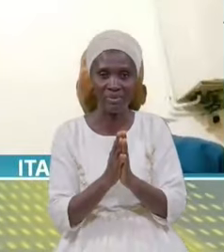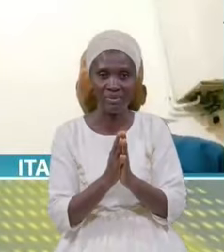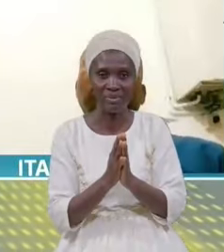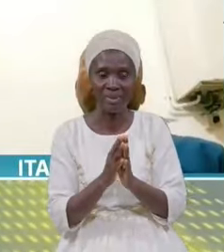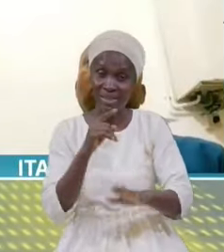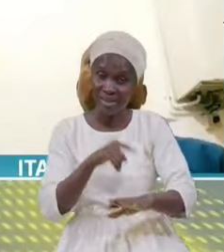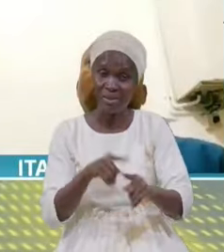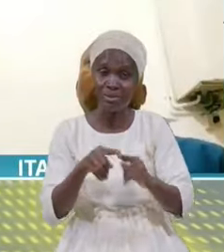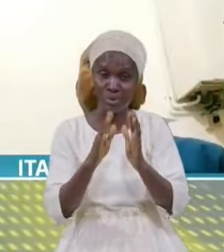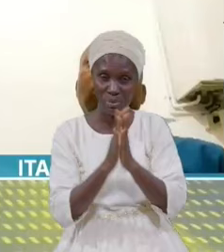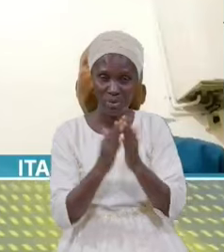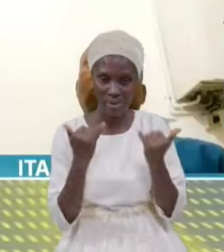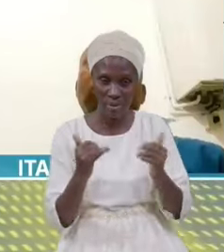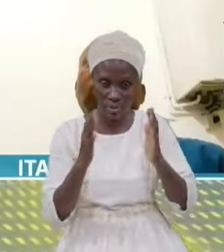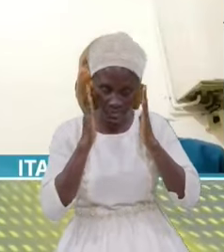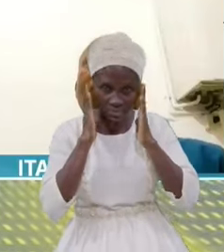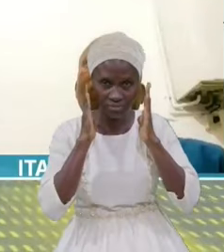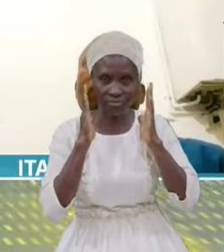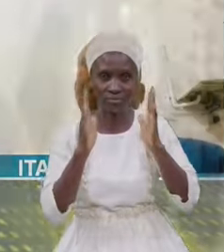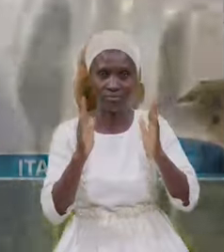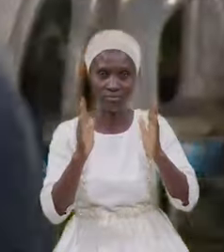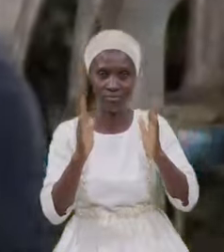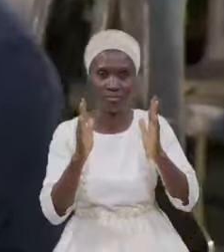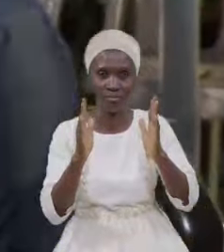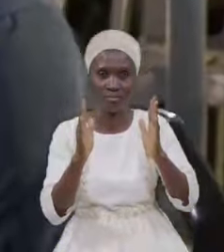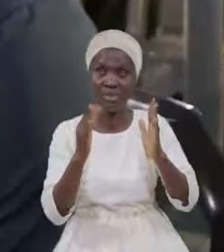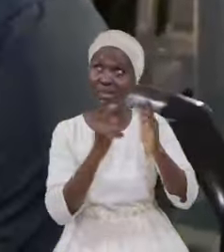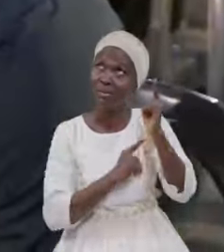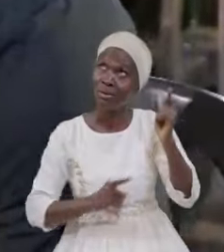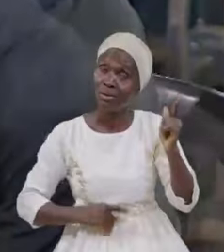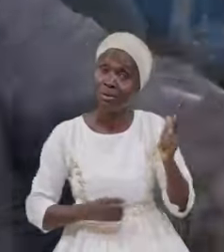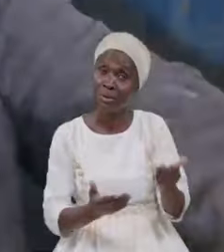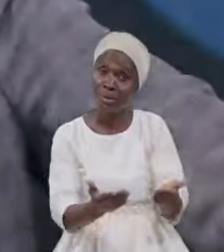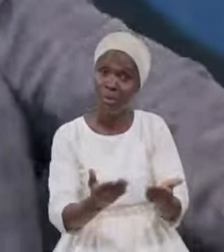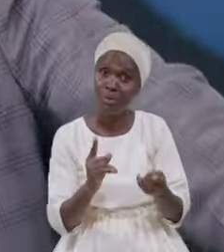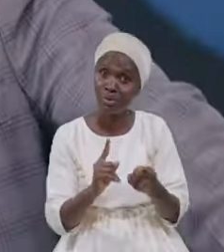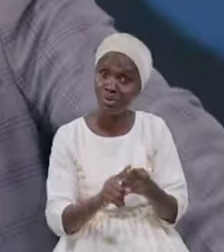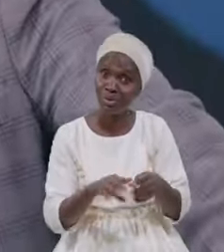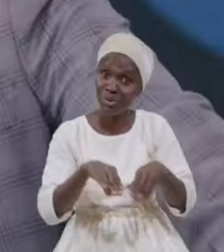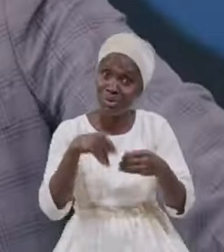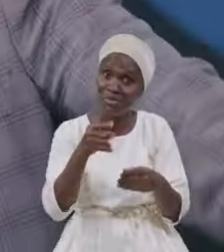La tête baissée, les yeux fermés. Dieu veut te faire faveur maintenant.